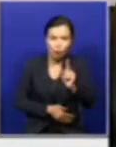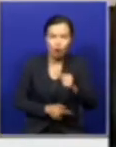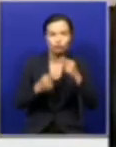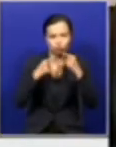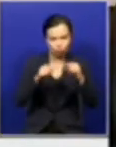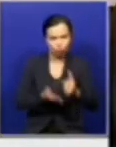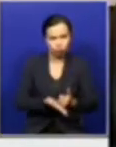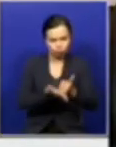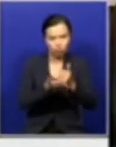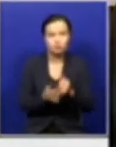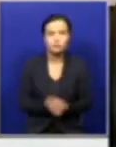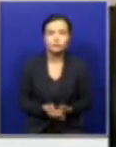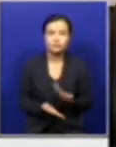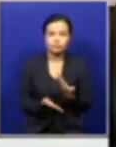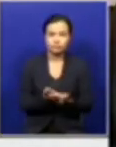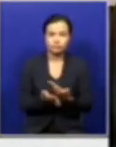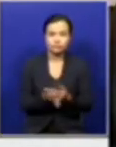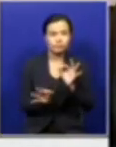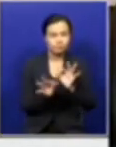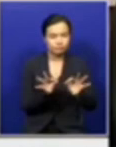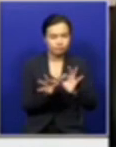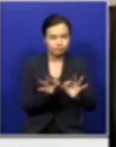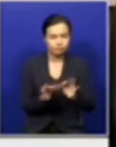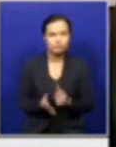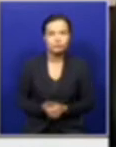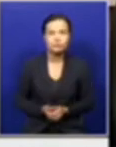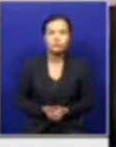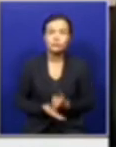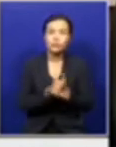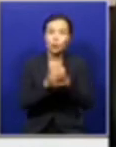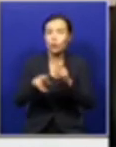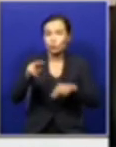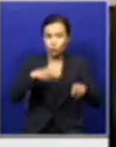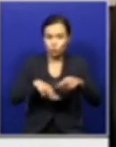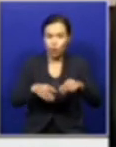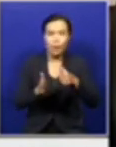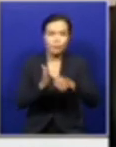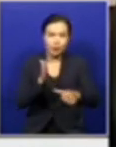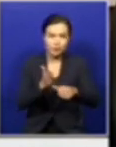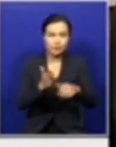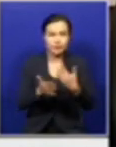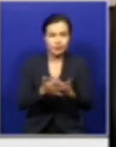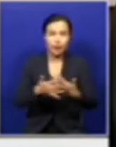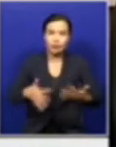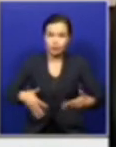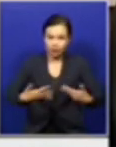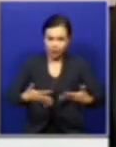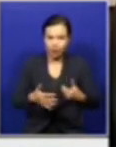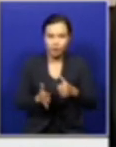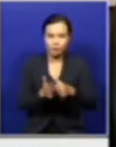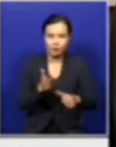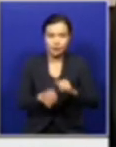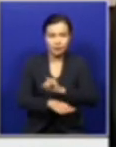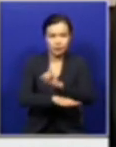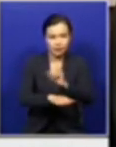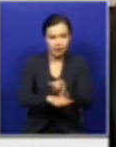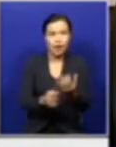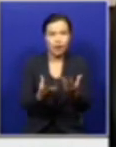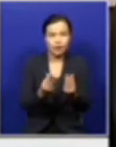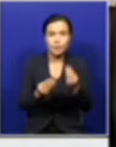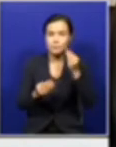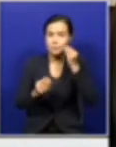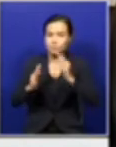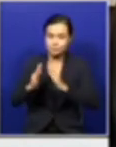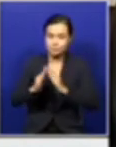ดต้นทุนในช่วงธุรกิจโควิดนี้นะครับอยากให้ช่วยดูแลเรื่องการลดภาษีเงินได้ลดภาษีที่ดินและสิ่งปลูกสร้างหรือภา